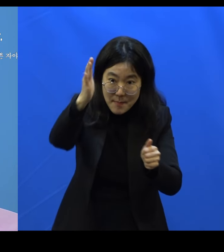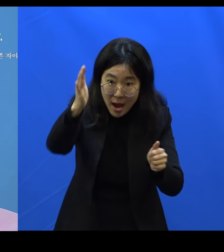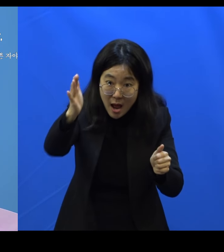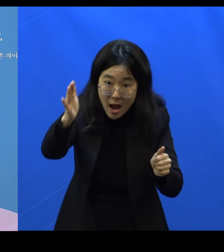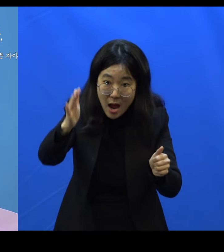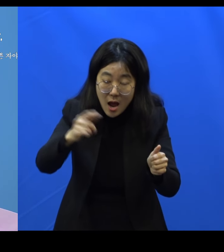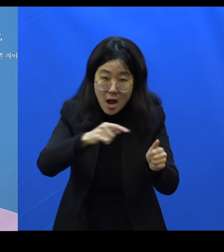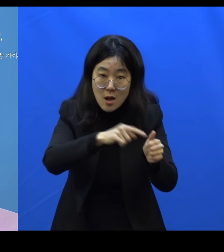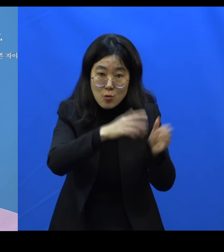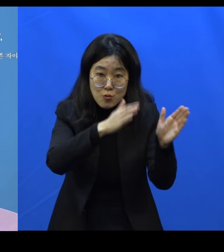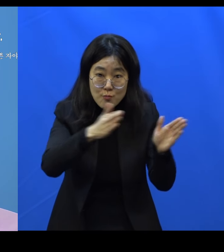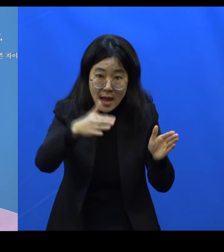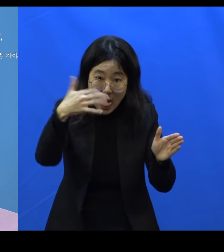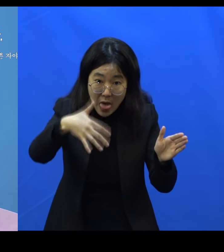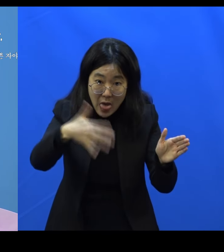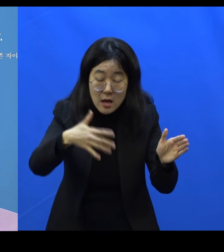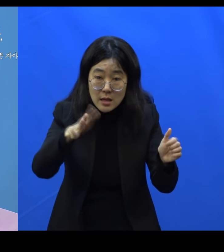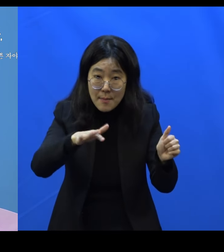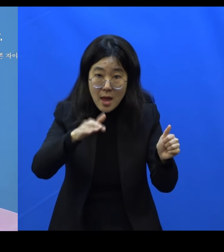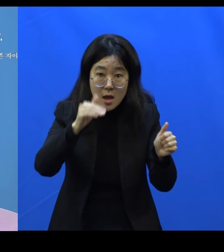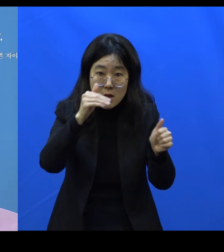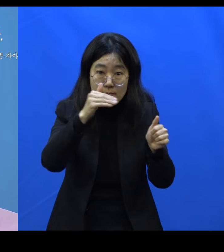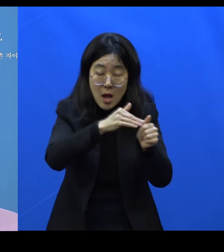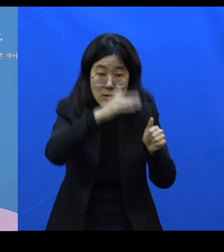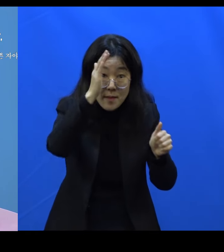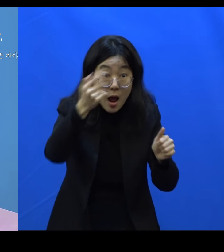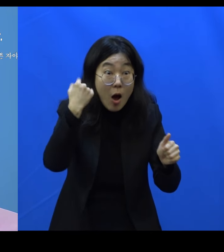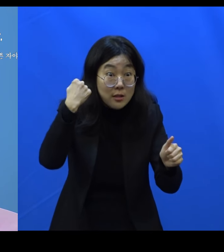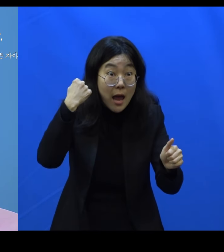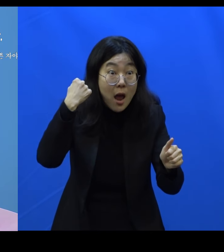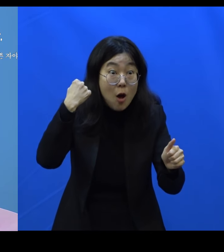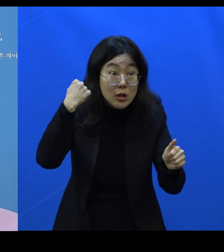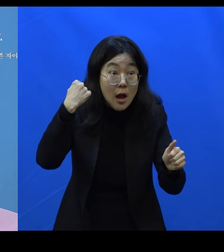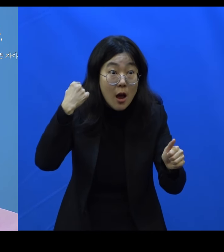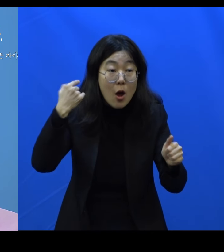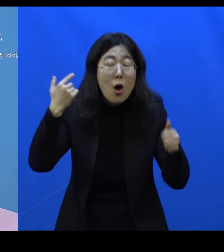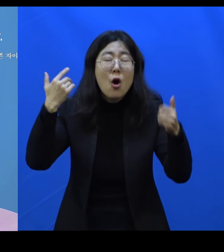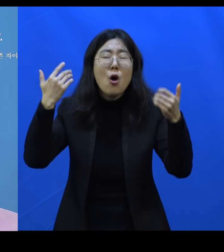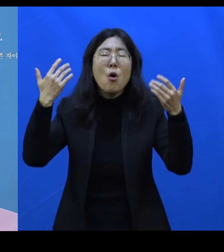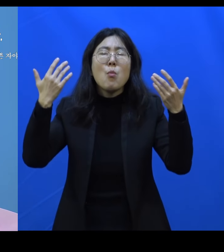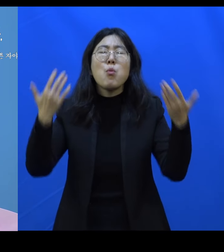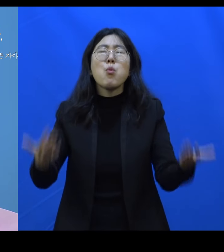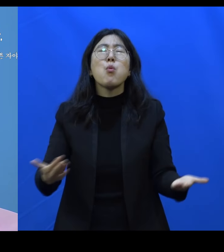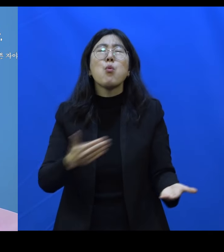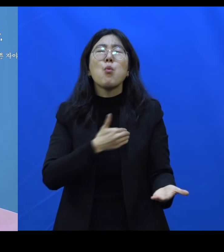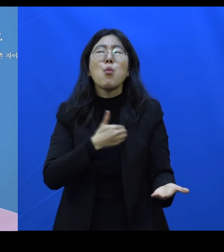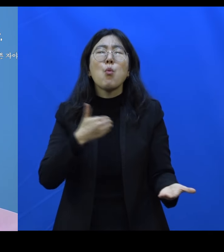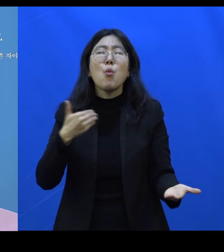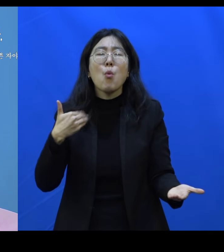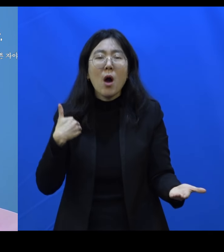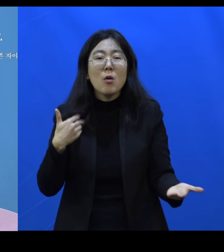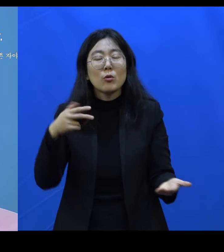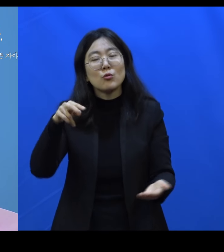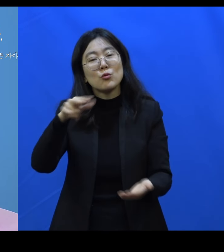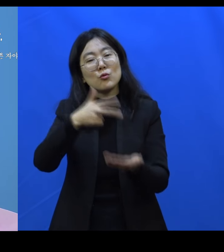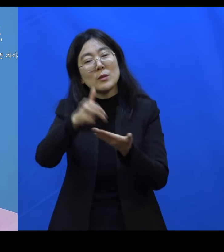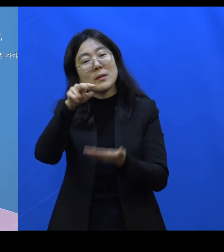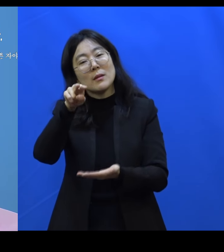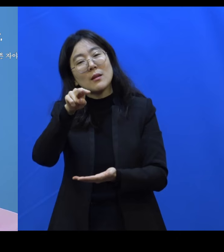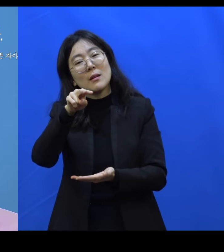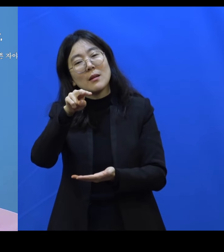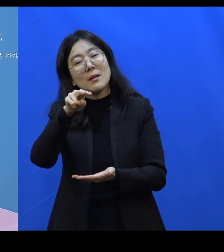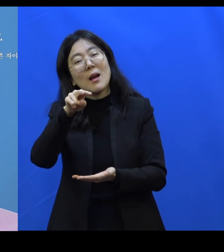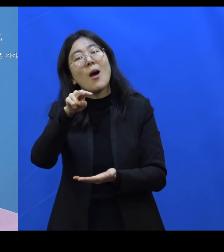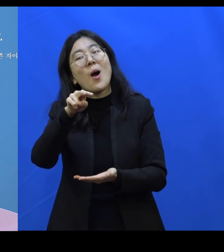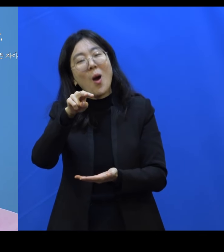내가 원하기 전에 깨우지 말라. 충분히 이제 힘을 가졌어. 이제 깨어날 때가 된다. 일어나라는 거야. 지금은 깰